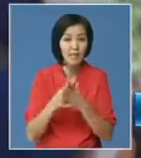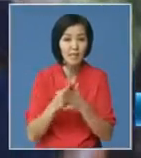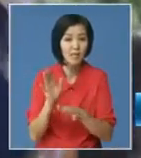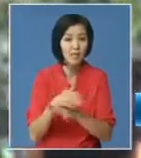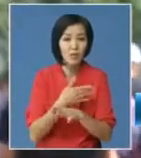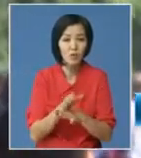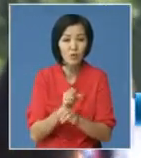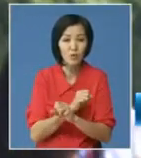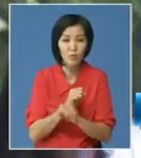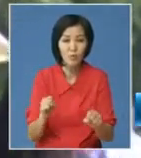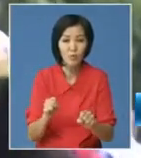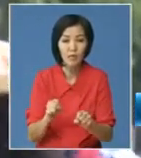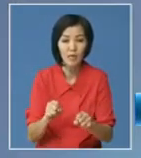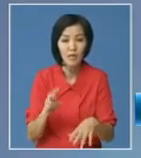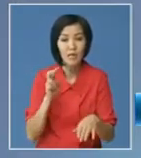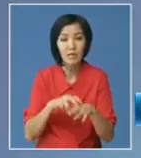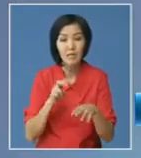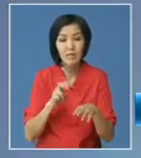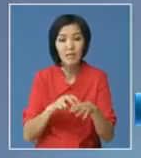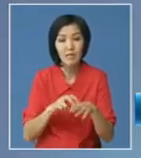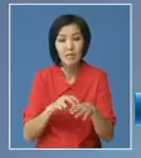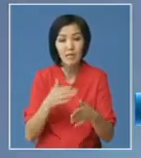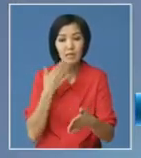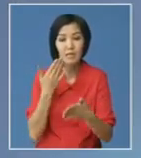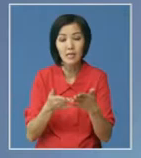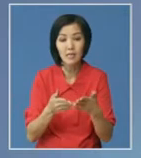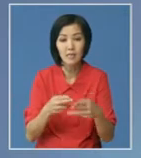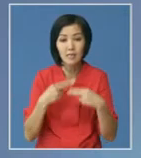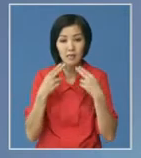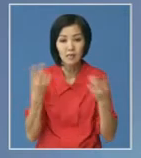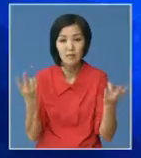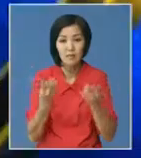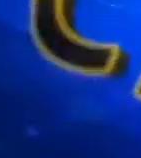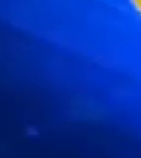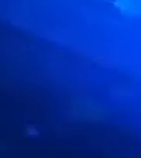кеңесіне құлақ түрген жөн. Айман Асыл, Ершан Дүйсен, Жетісу телеарнасы.